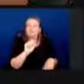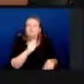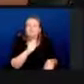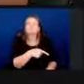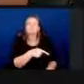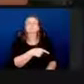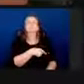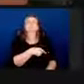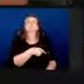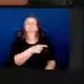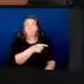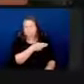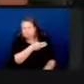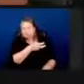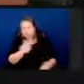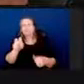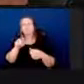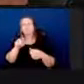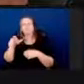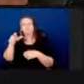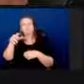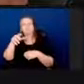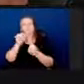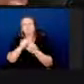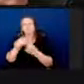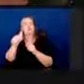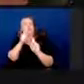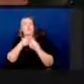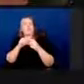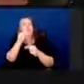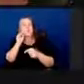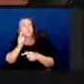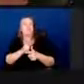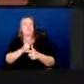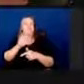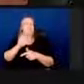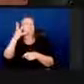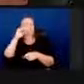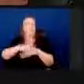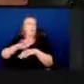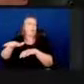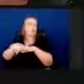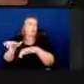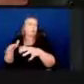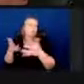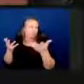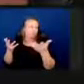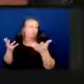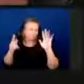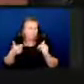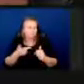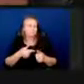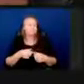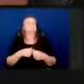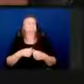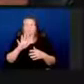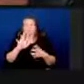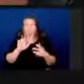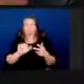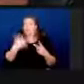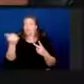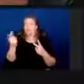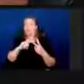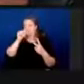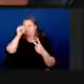يترك المدرسة ويعود إلى المنزل ويسكن في المنزل. وإن هذا الشاب أيضا دخل